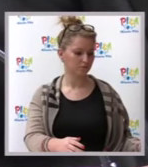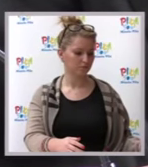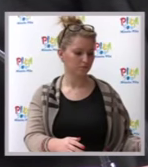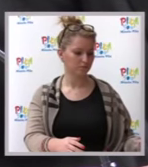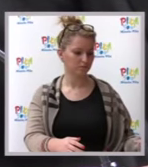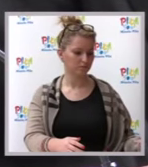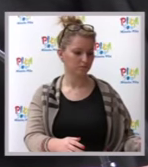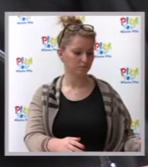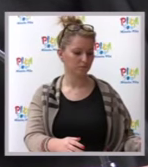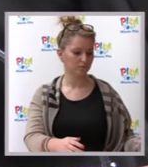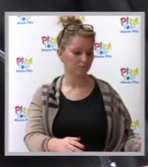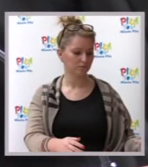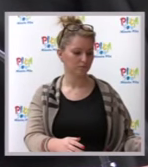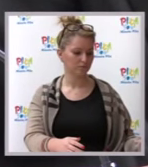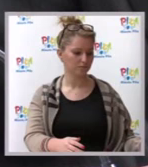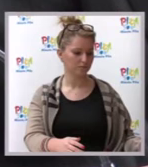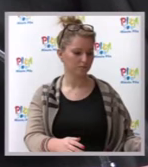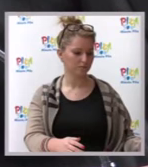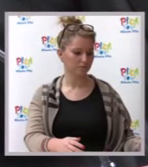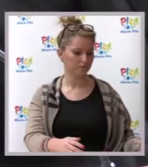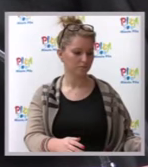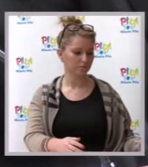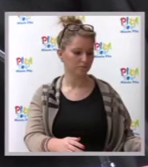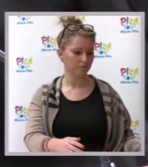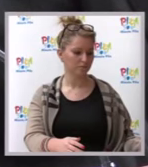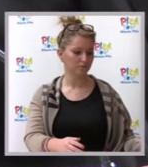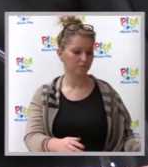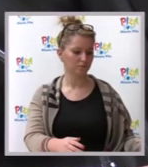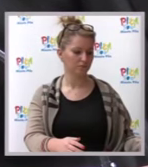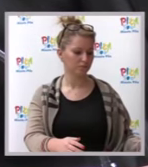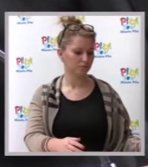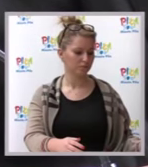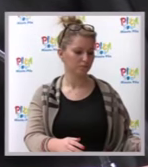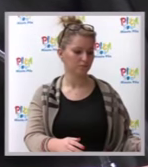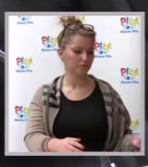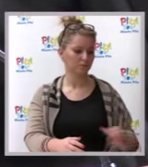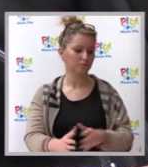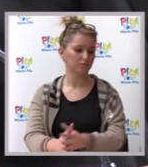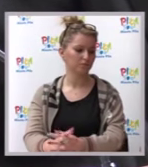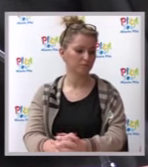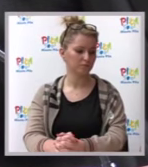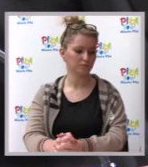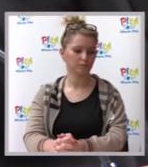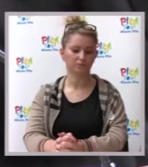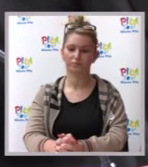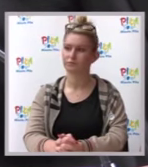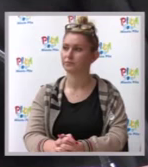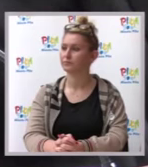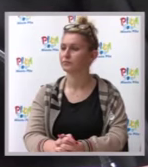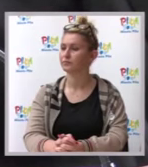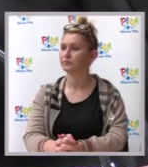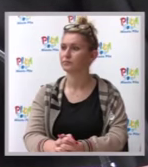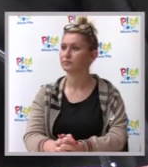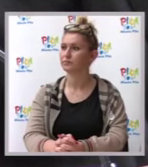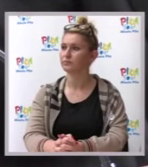grosze, procentowy 5,77%, ze względu na to, że to są tak niskie stawki, więc 1 grosz stanowi już